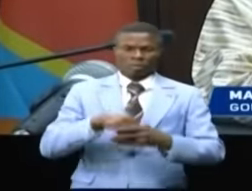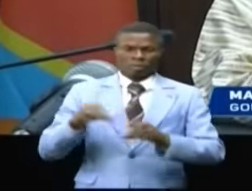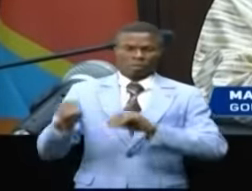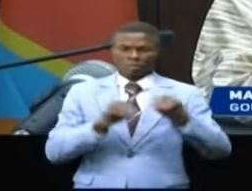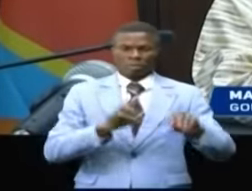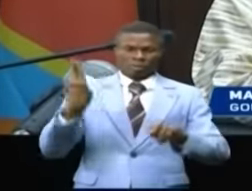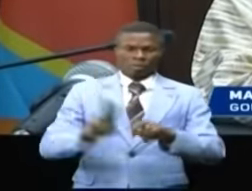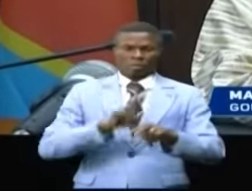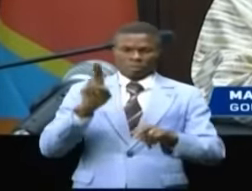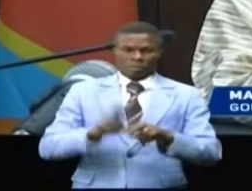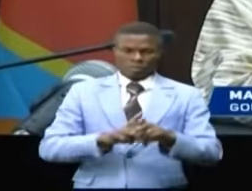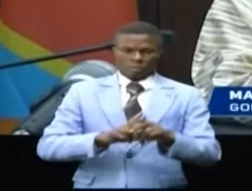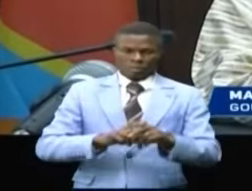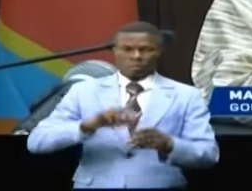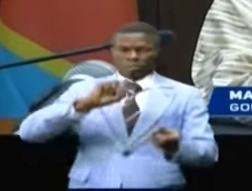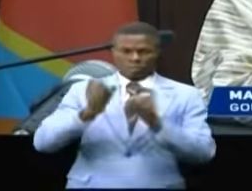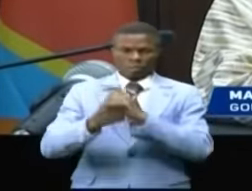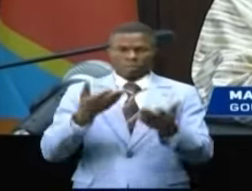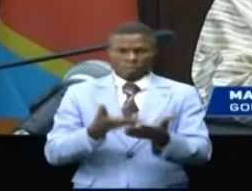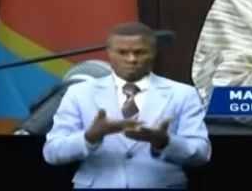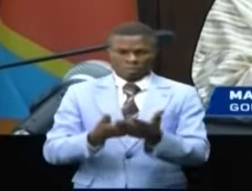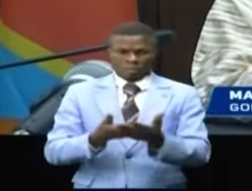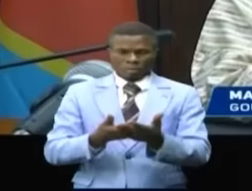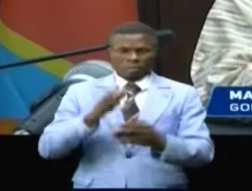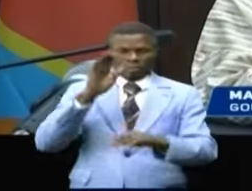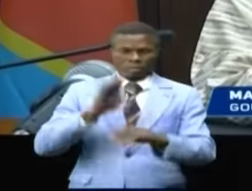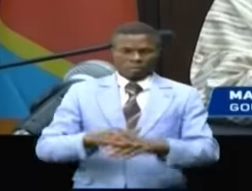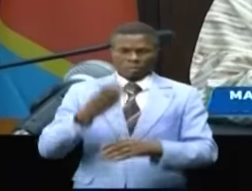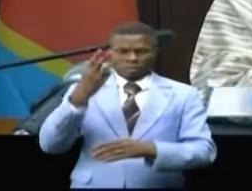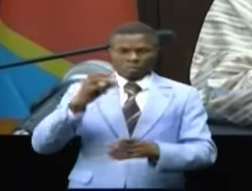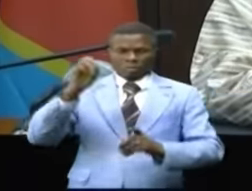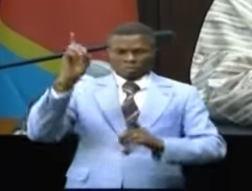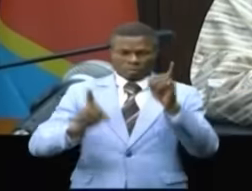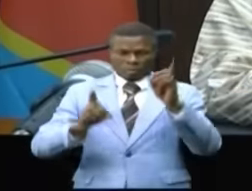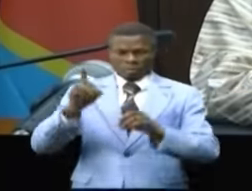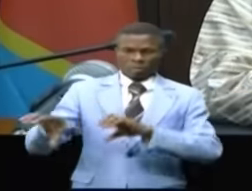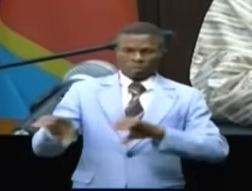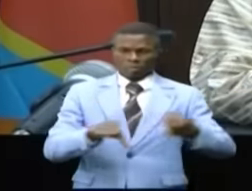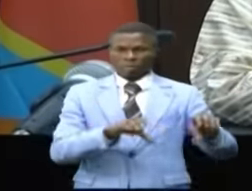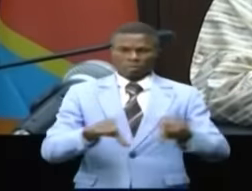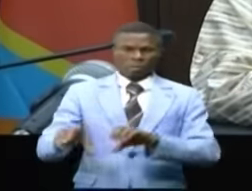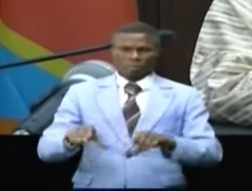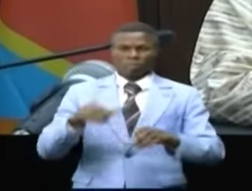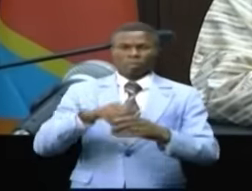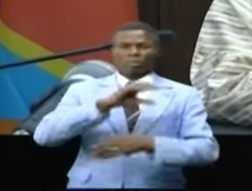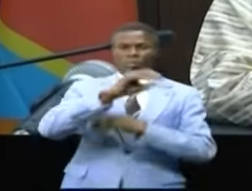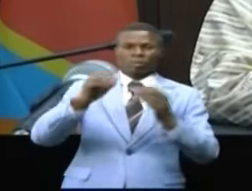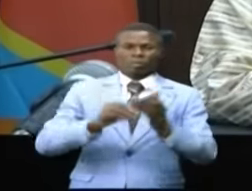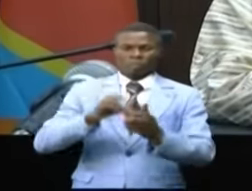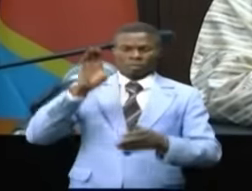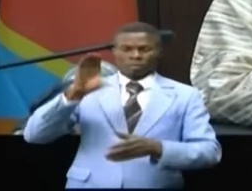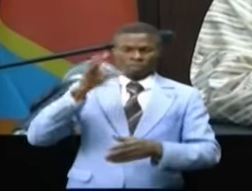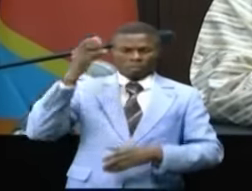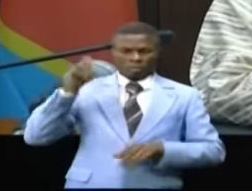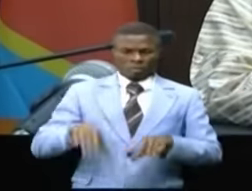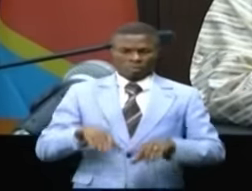œuvre de ces réformes qui couvrent les 3 dimensions des activités de la Banque centrale du Congo. La Banque centrale,